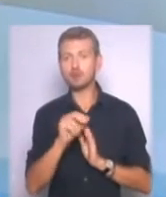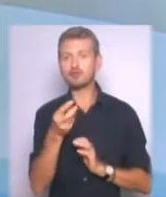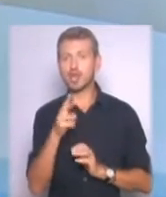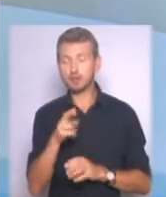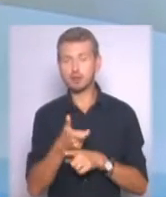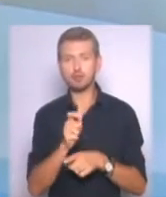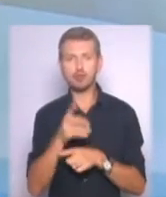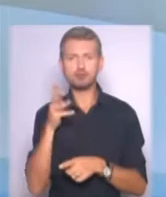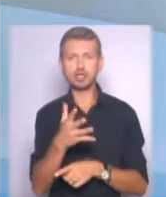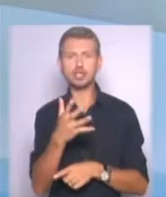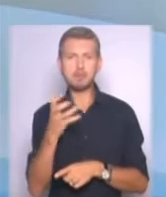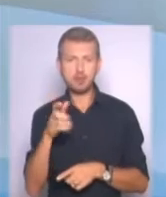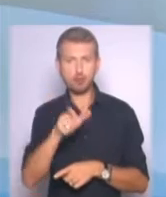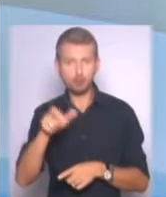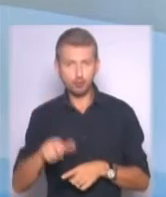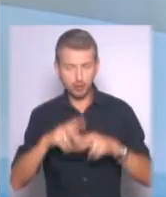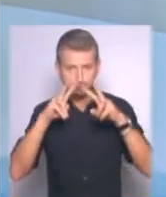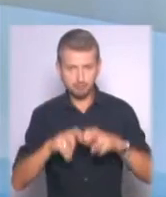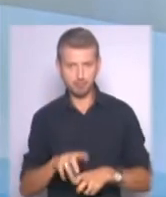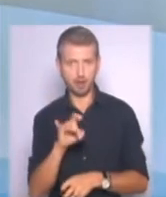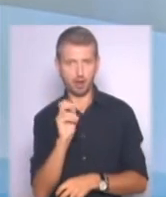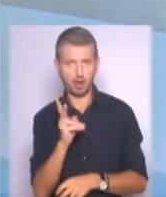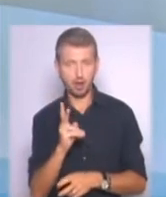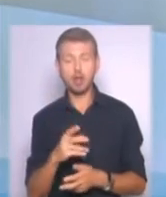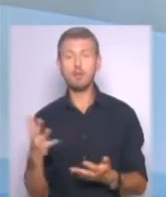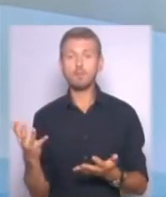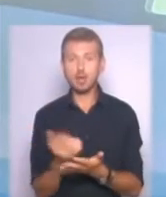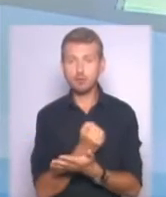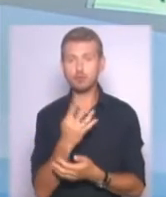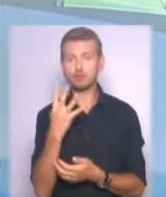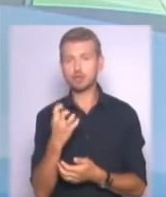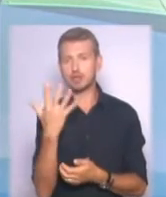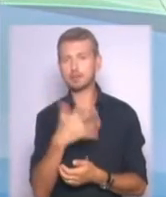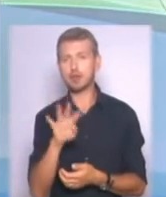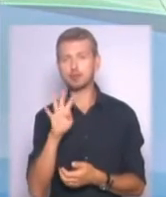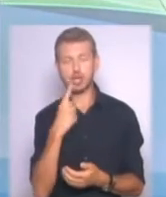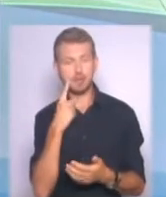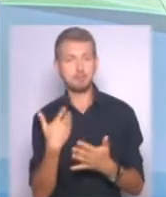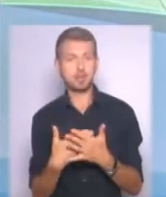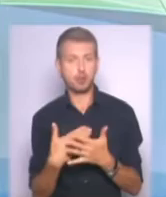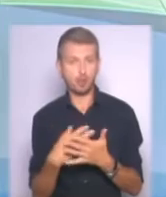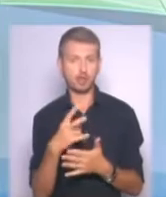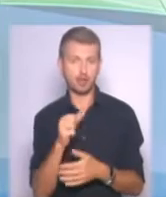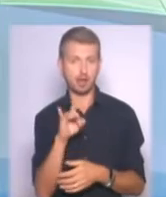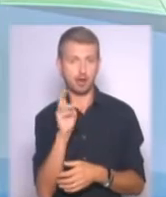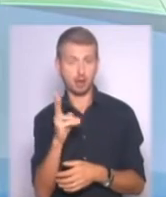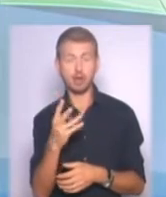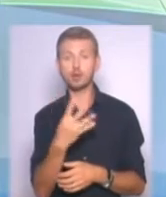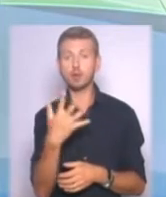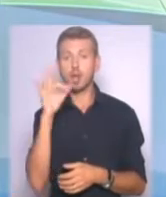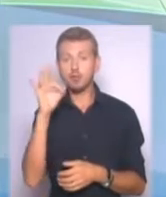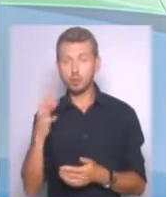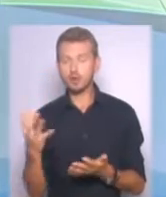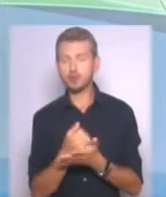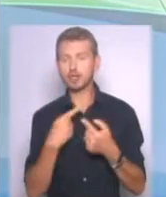пройшли скринінг на наявність раку. Виявлено 254 випадки підозри на онкопатологію. У 45% знайшли